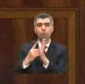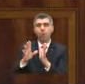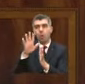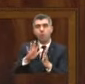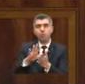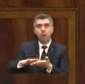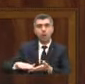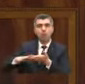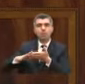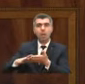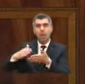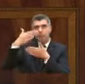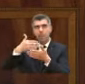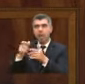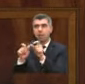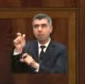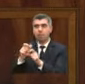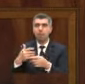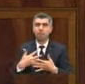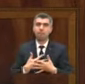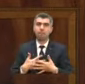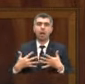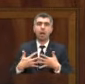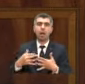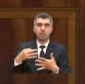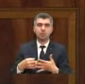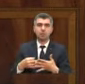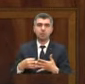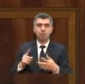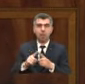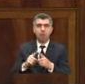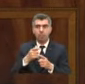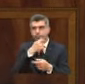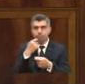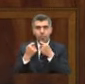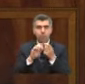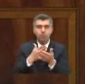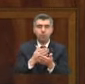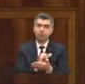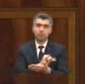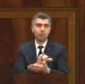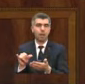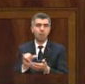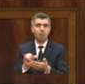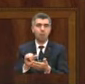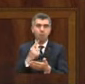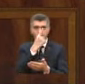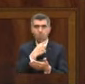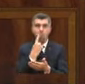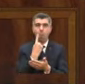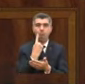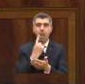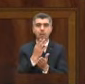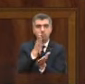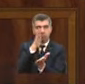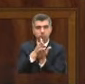كيحس فيه الإنسان المغربي بالاعتزاز. راه الوجه الثقافي لهذه الثورة هو أننا أمام